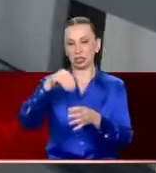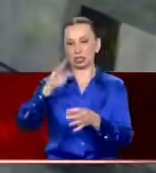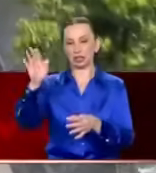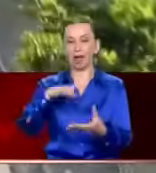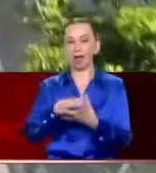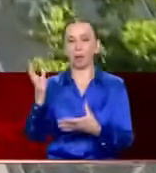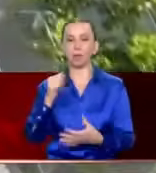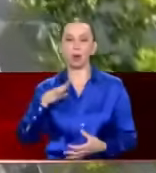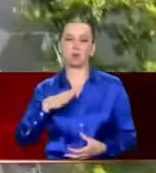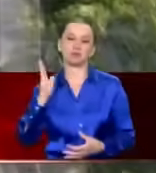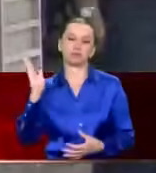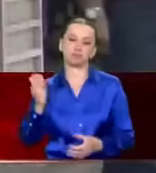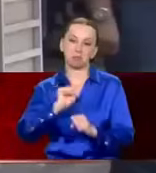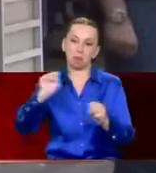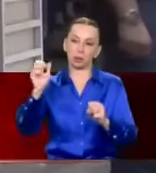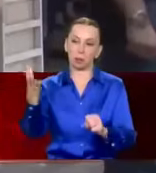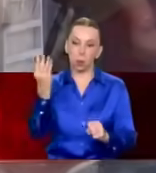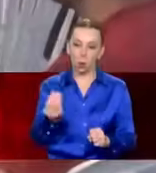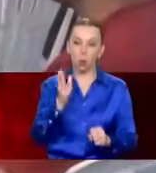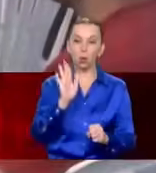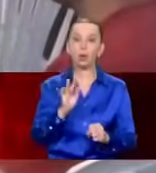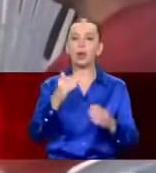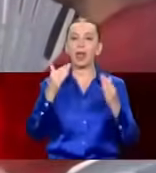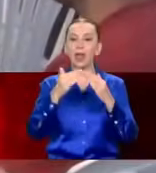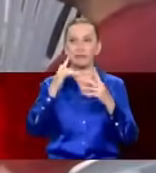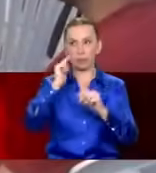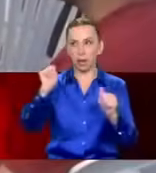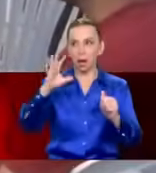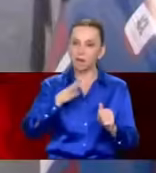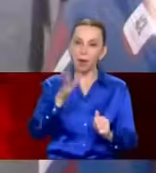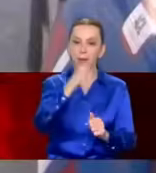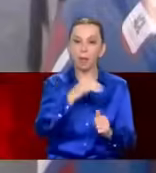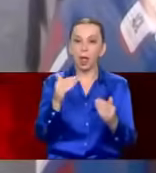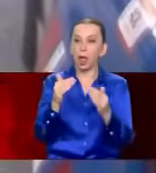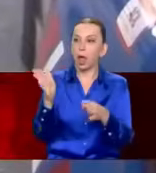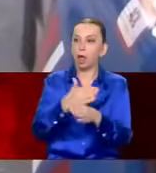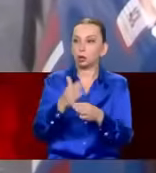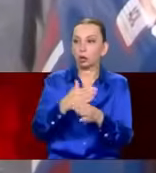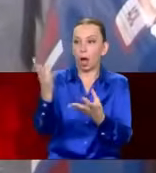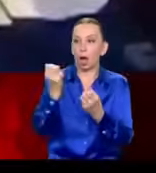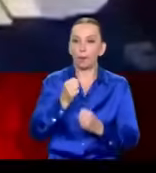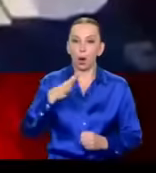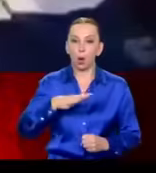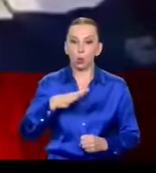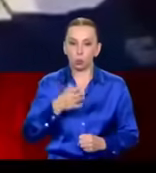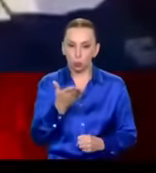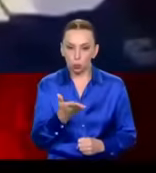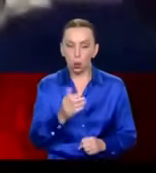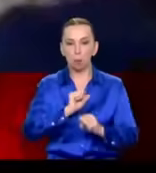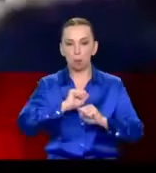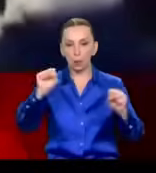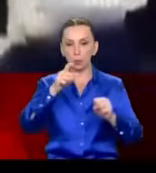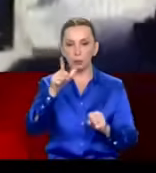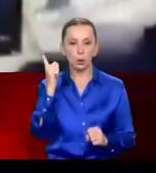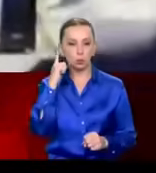Hasarlı evlerinin yanı başında eşyalarını almayı bekleyenler o dehşeti anlattı. Öğle namazını kıldık oğullarımla beraber. Patlama sesi geldi.